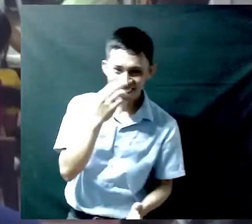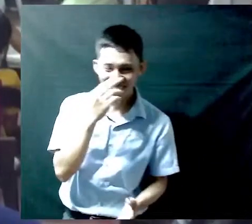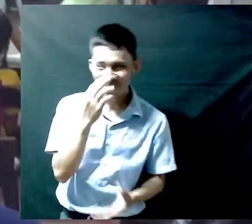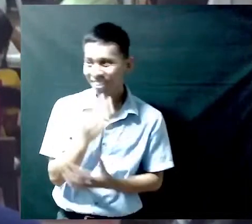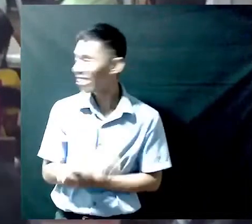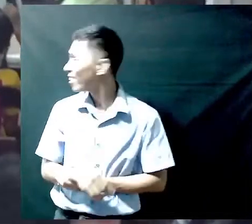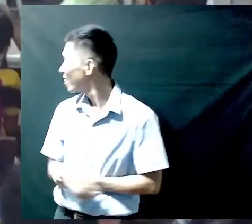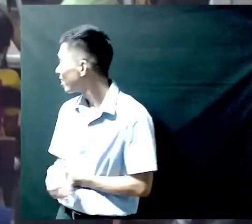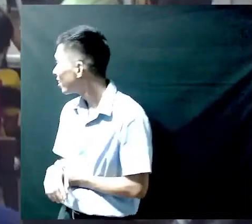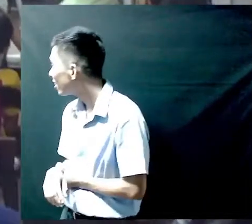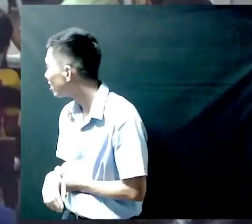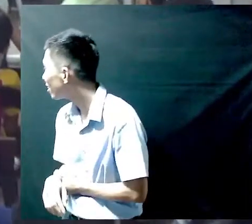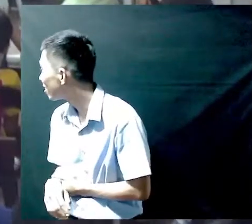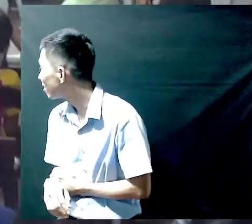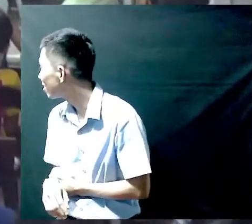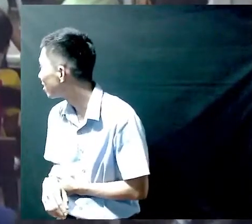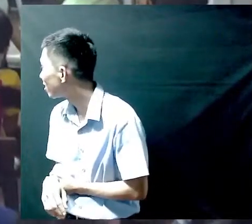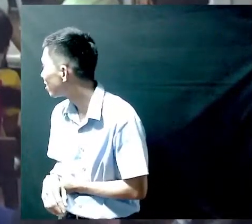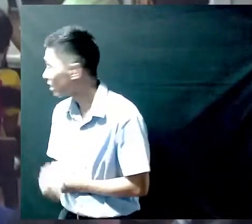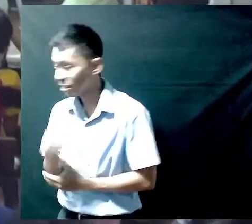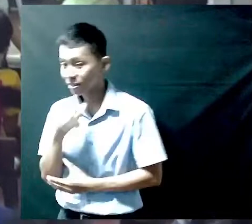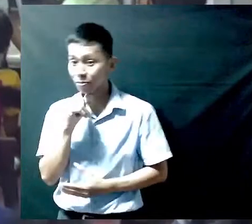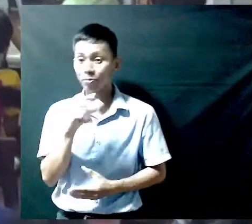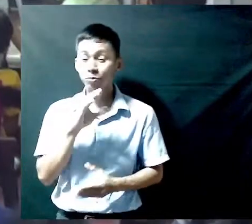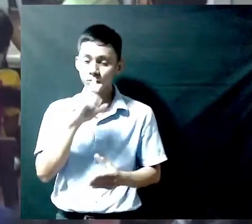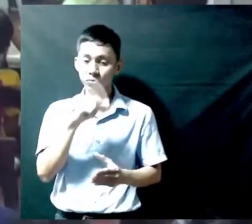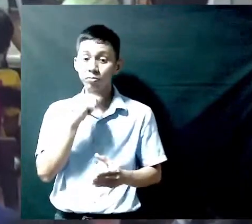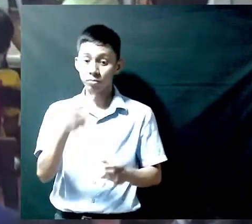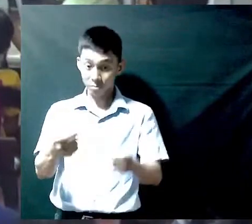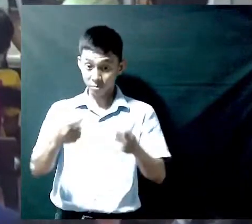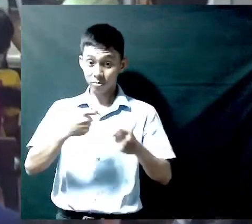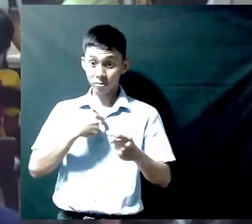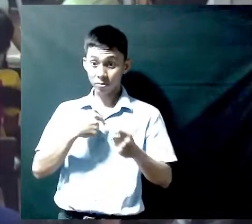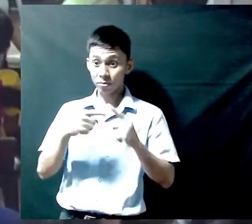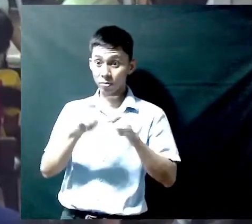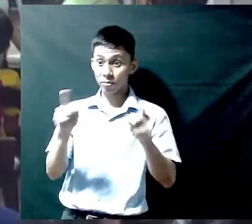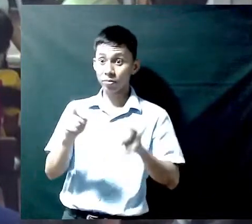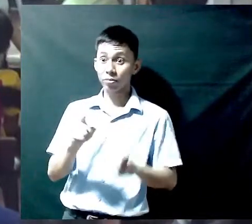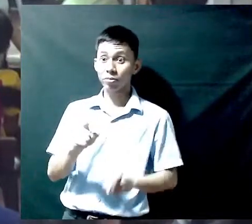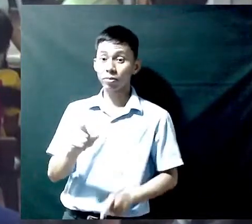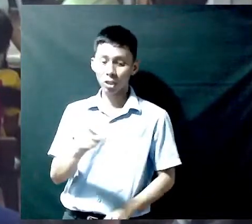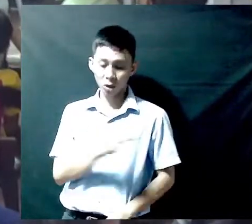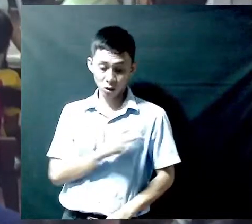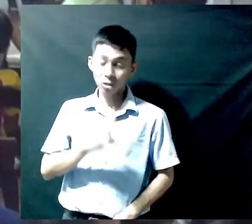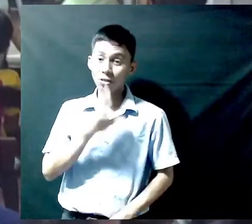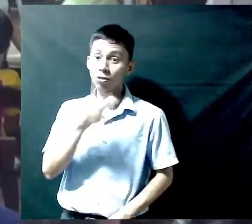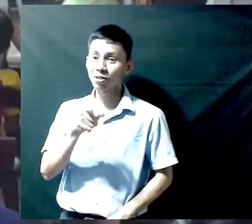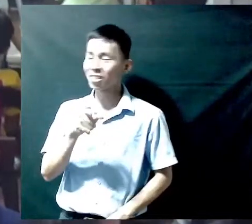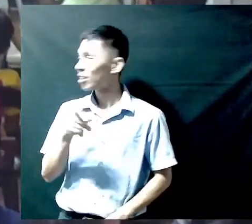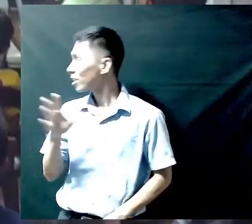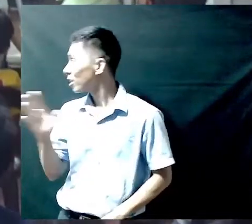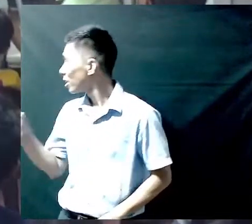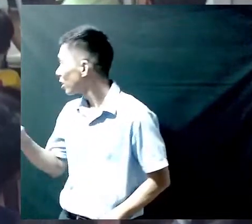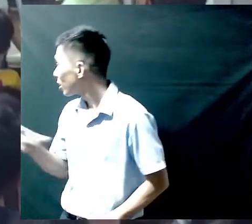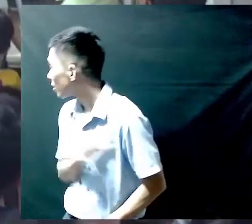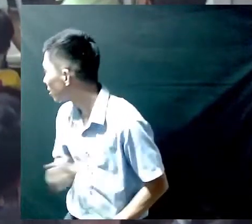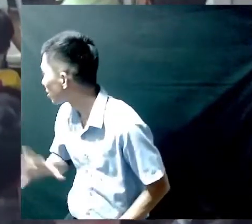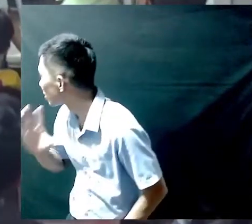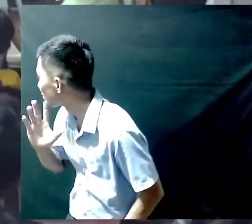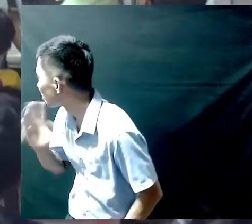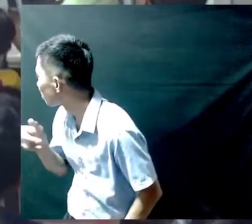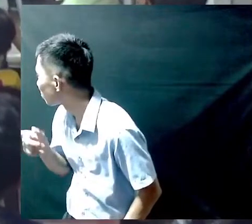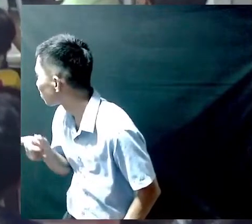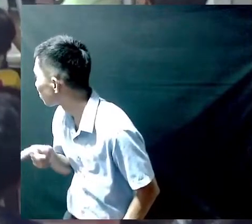Totoo niyan, hindi niya ito ibibigay sa akin. Maliban na lang, the Lord will speak to him ngayon. Hindi, joke lang, okay? The